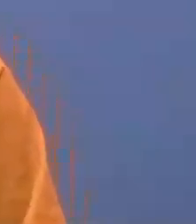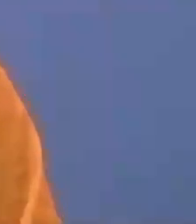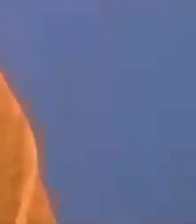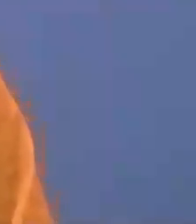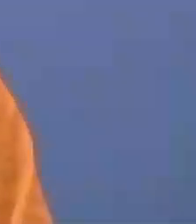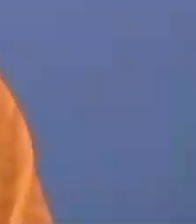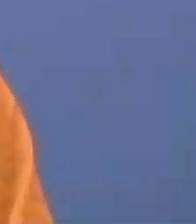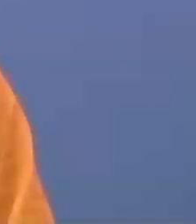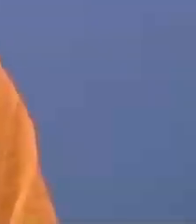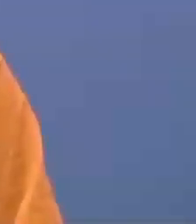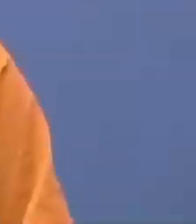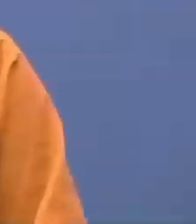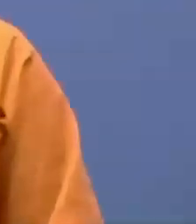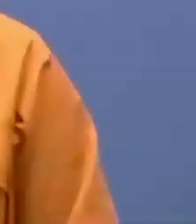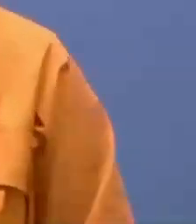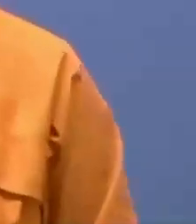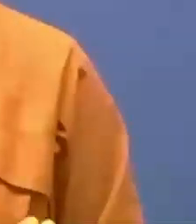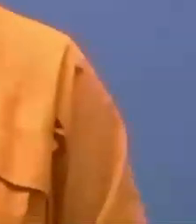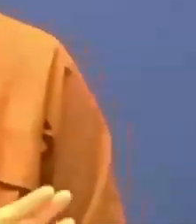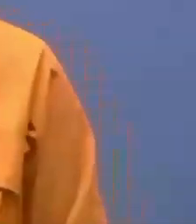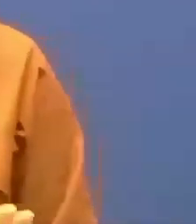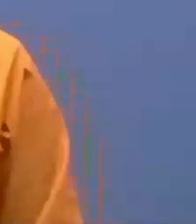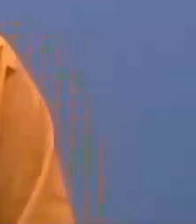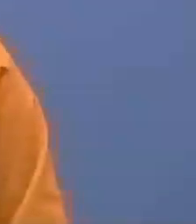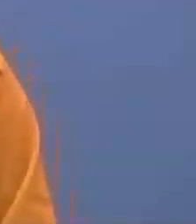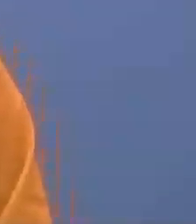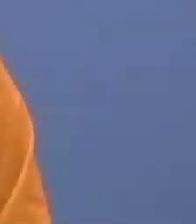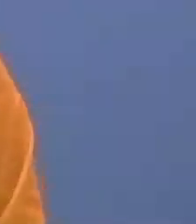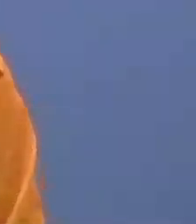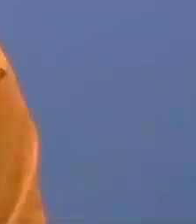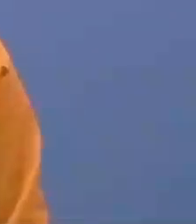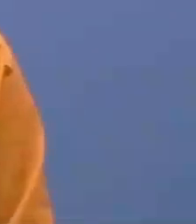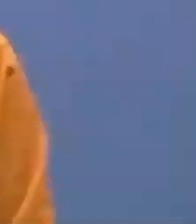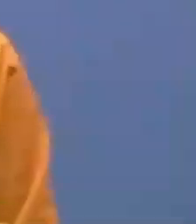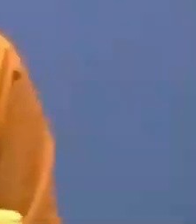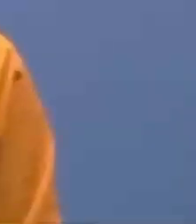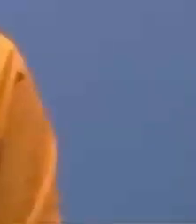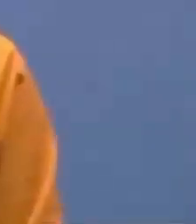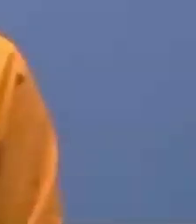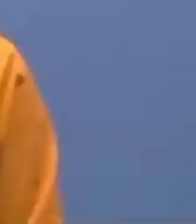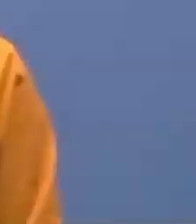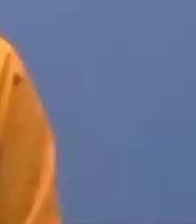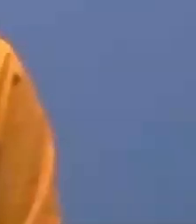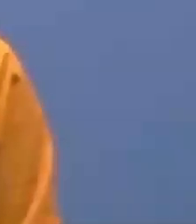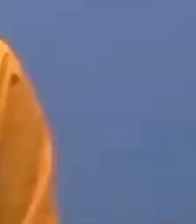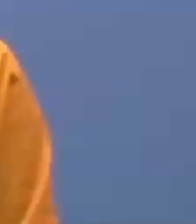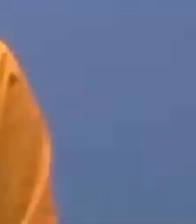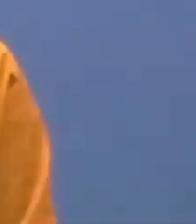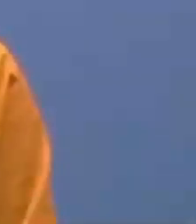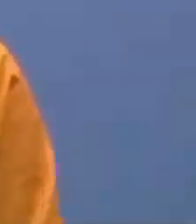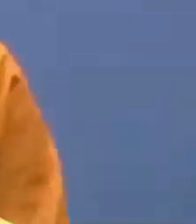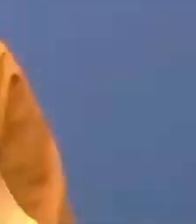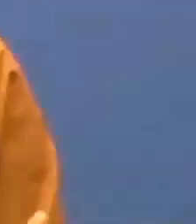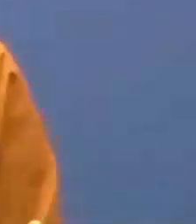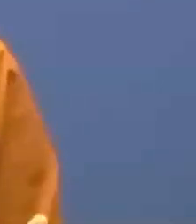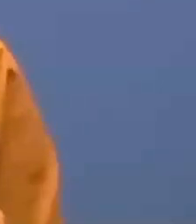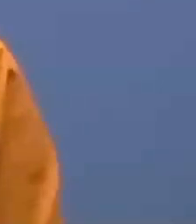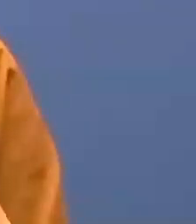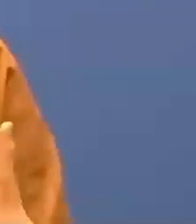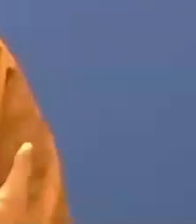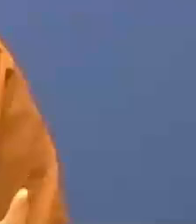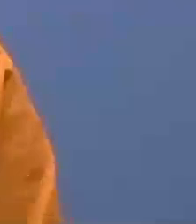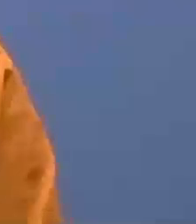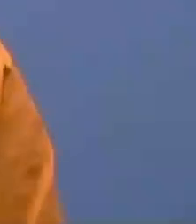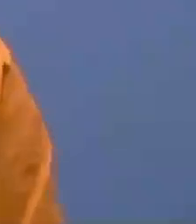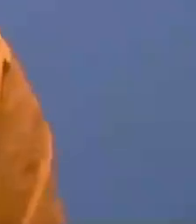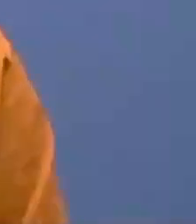的。就像是举个例子来说，有孩子呢现在可能不明白父母对他所做的一切，